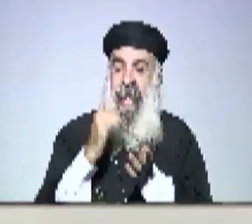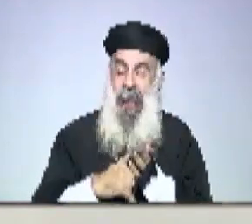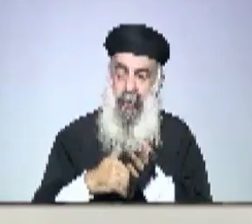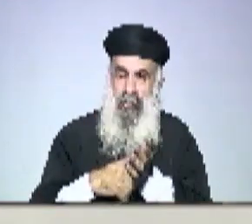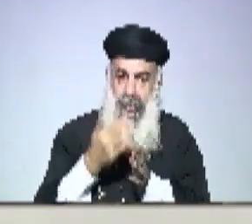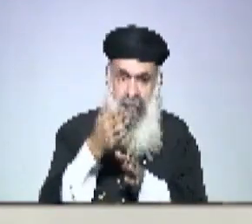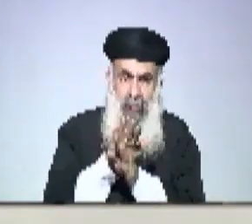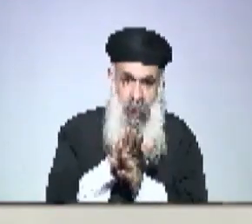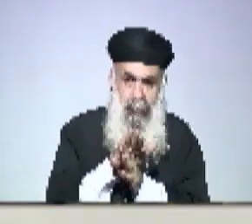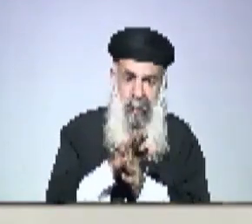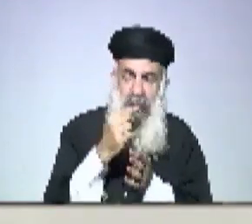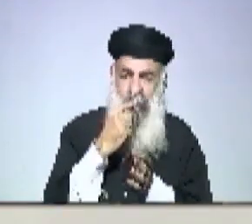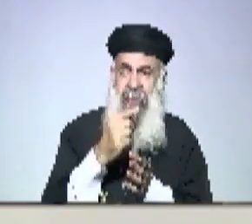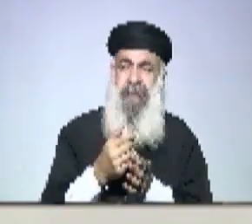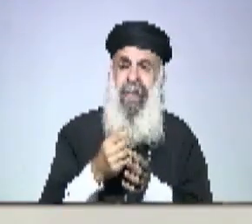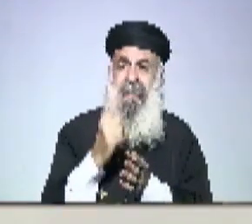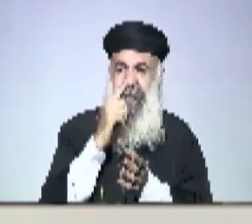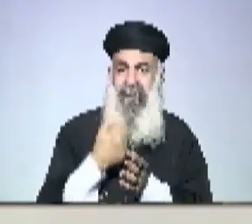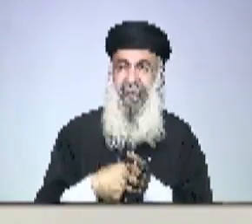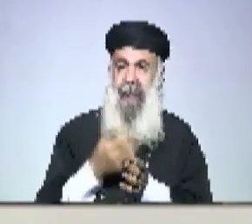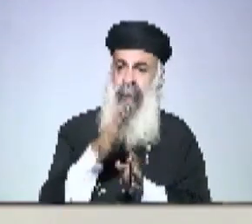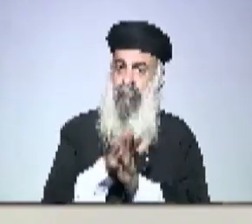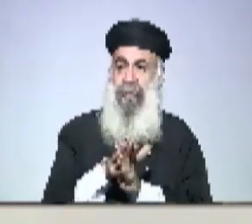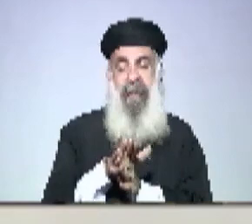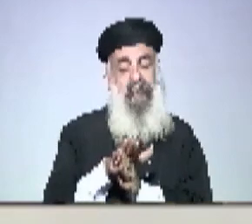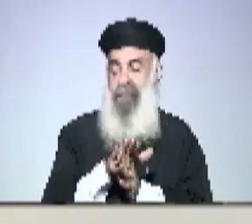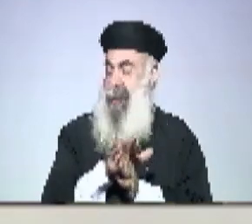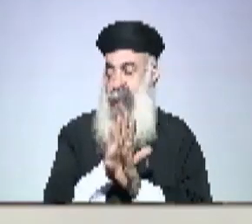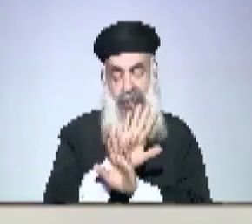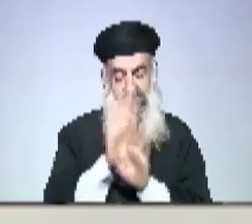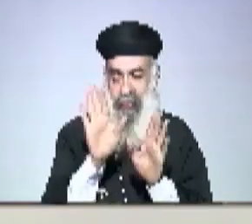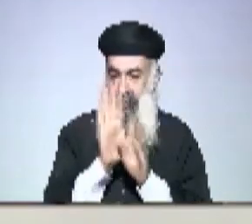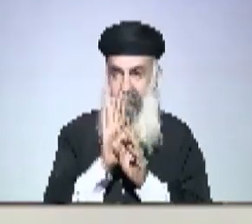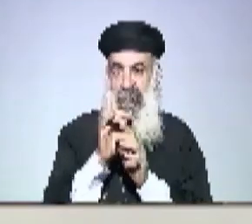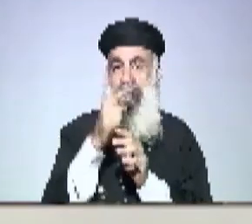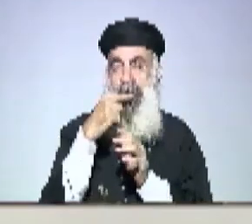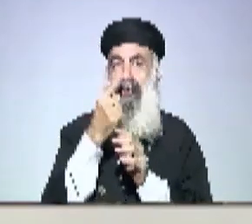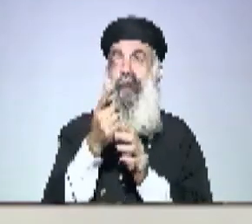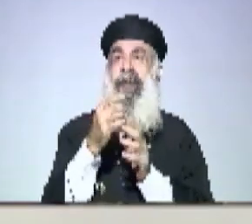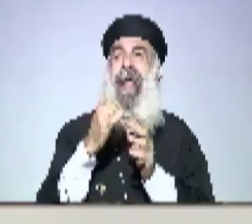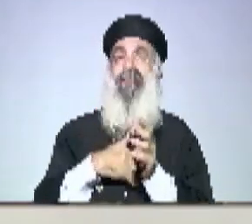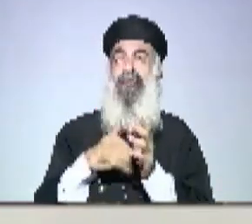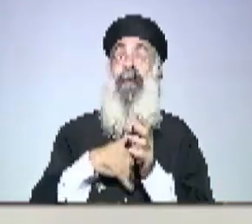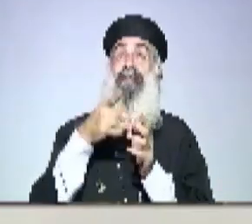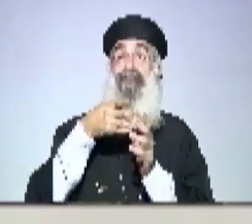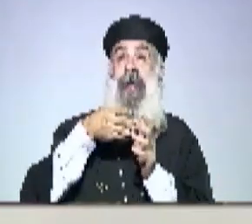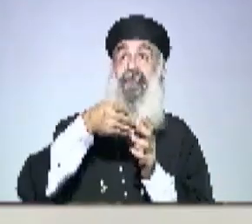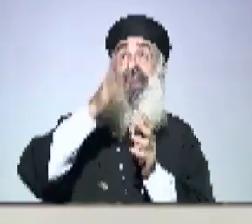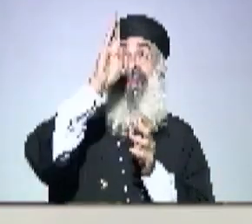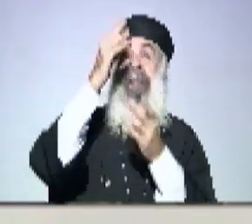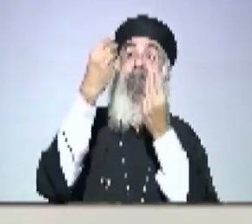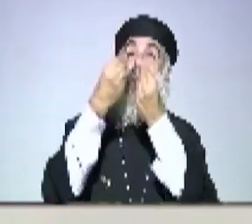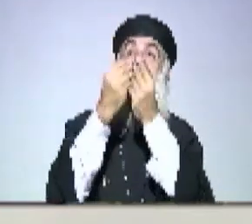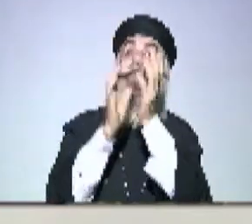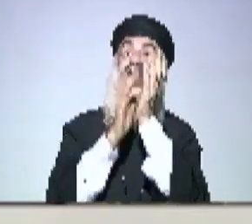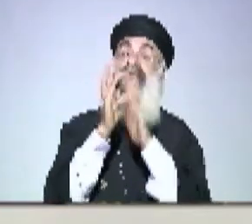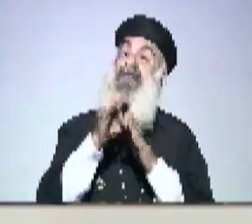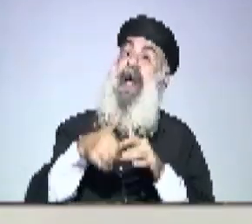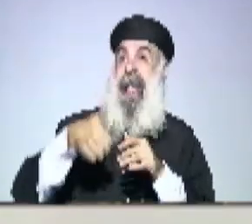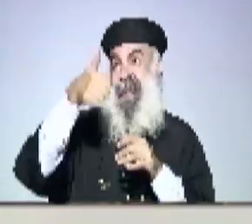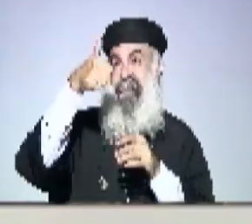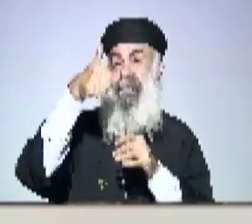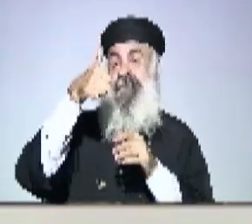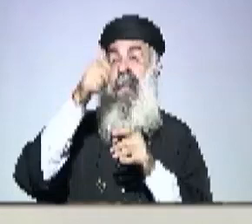يتمنى الموت خطيه بلاش احنا نقول له يا رب ليه اشتهاء ان انطلق واكون مع المسيح ذاك افضل